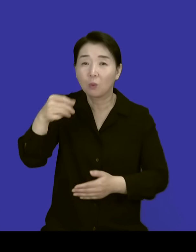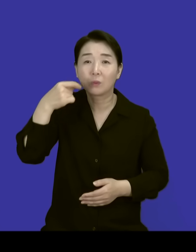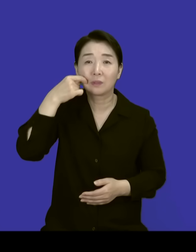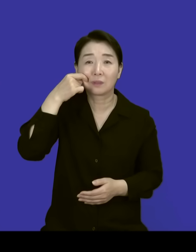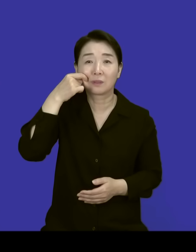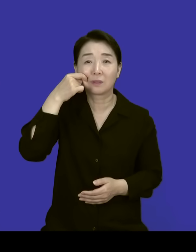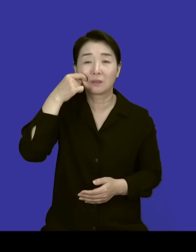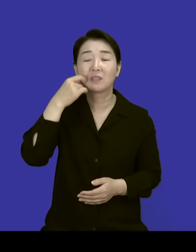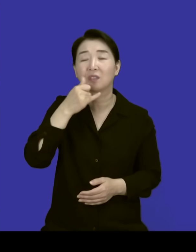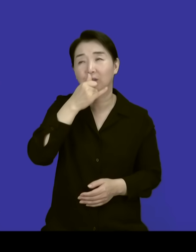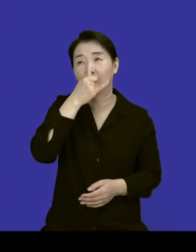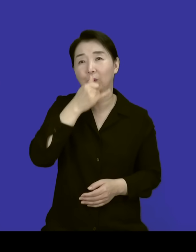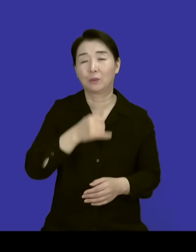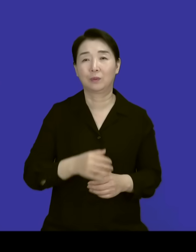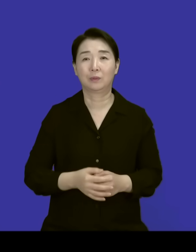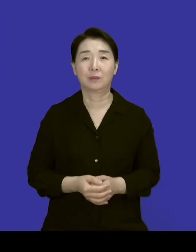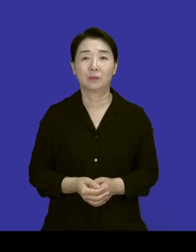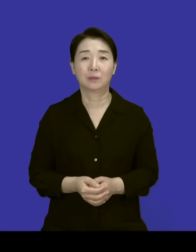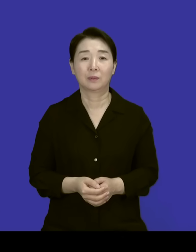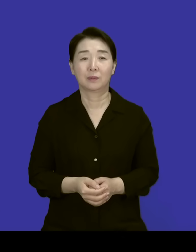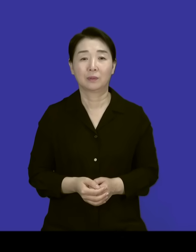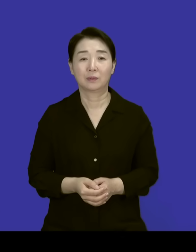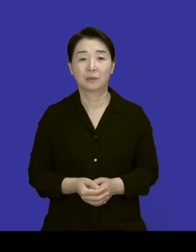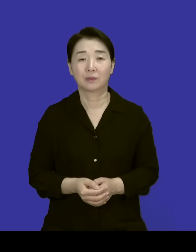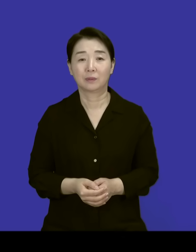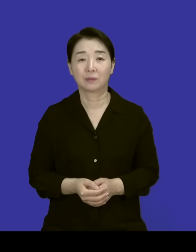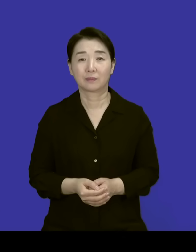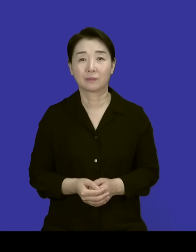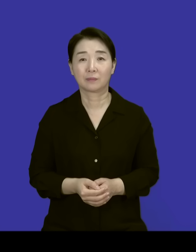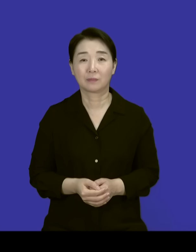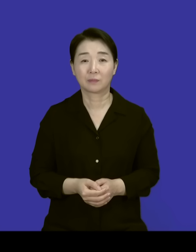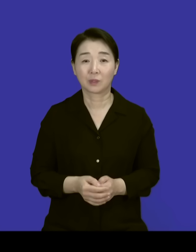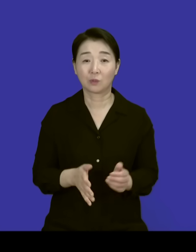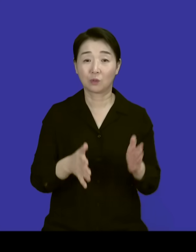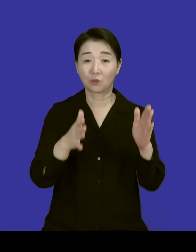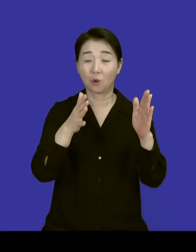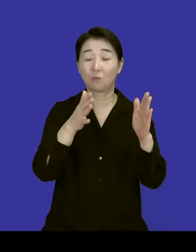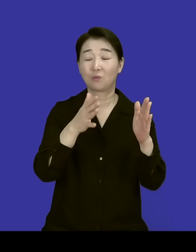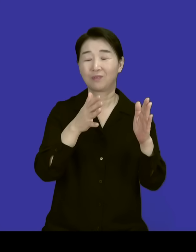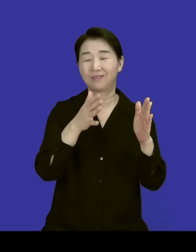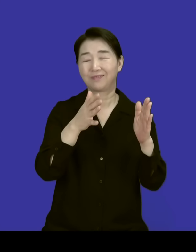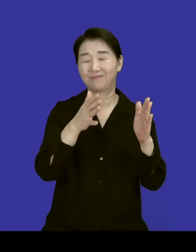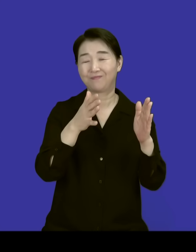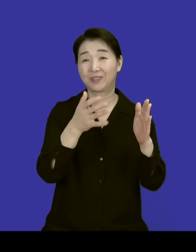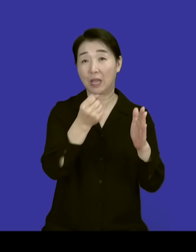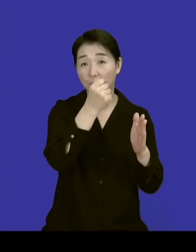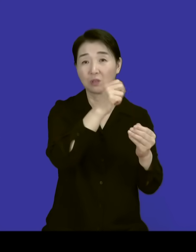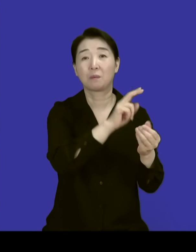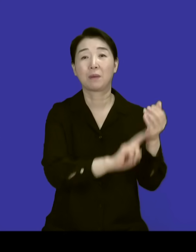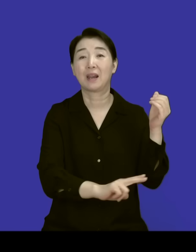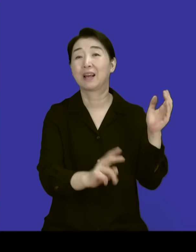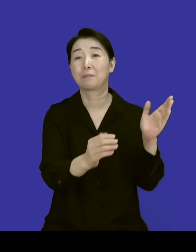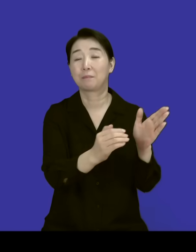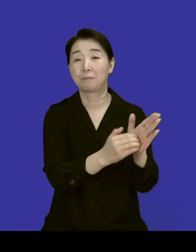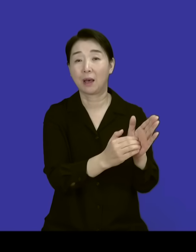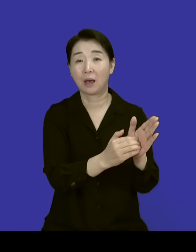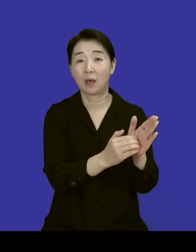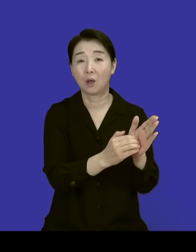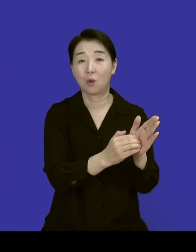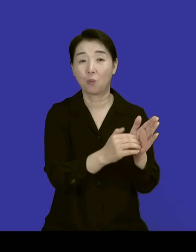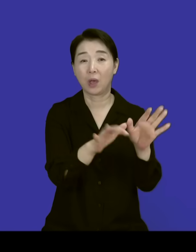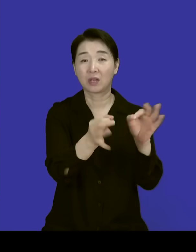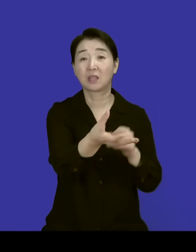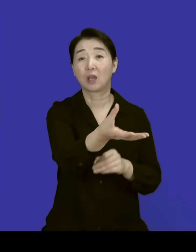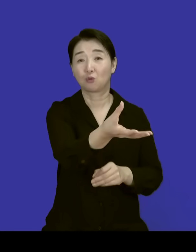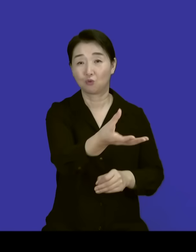예. 제 갖고 있는 뭐 건물 하나를 팔게 하시더라고 또. 예. 그러니까 융자 같은 걸 받을 수